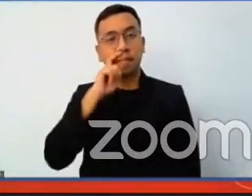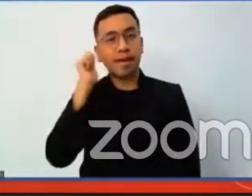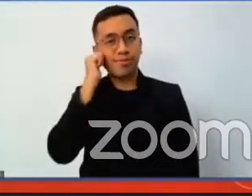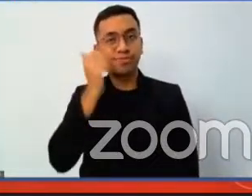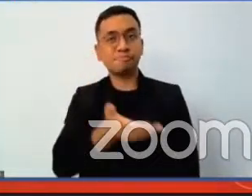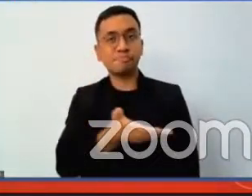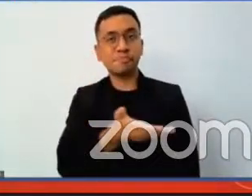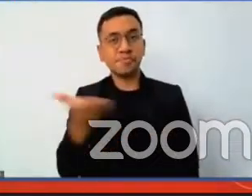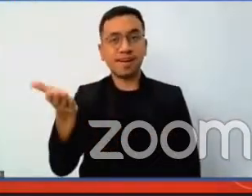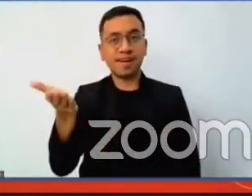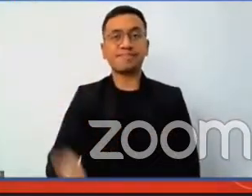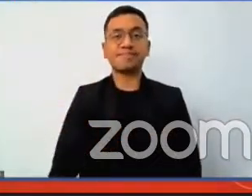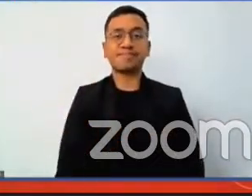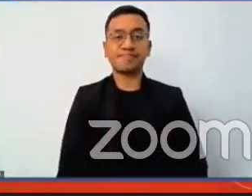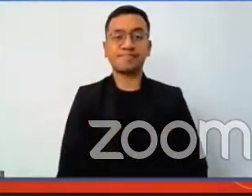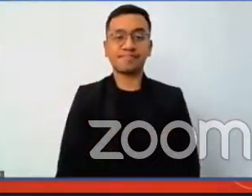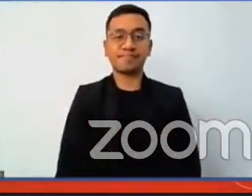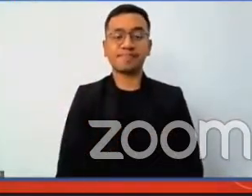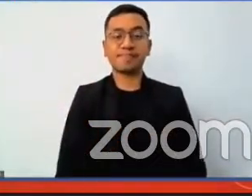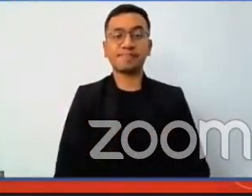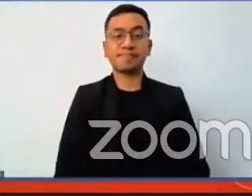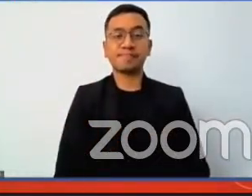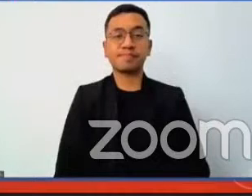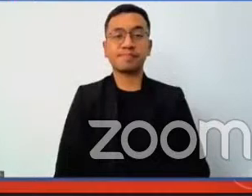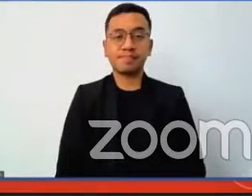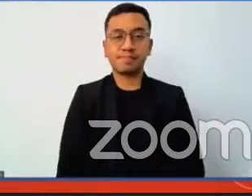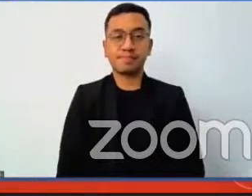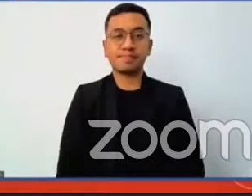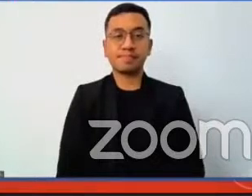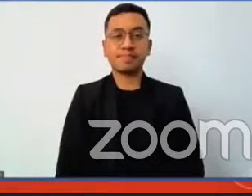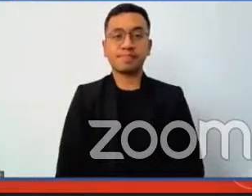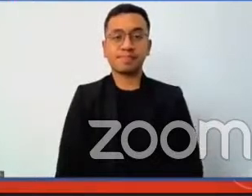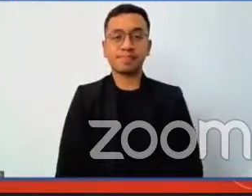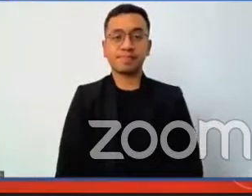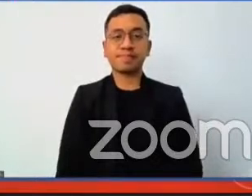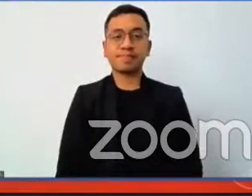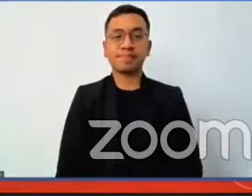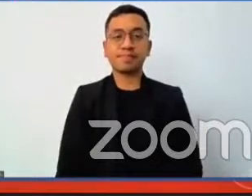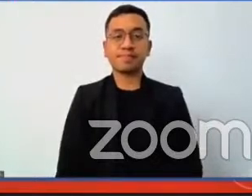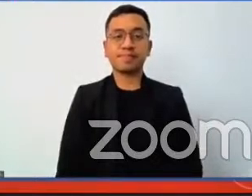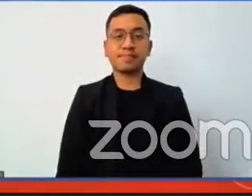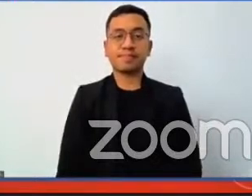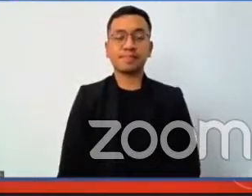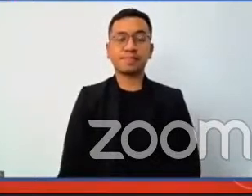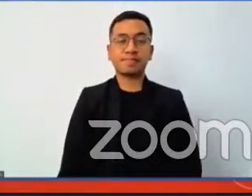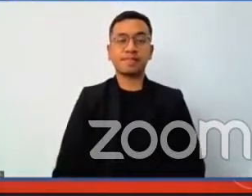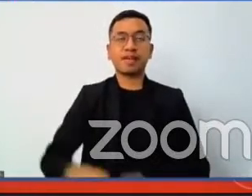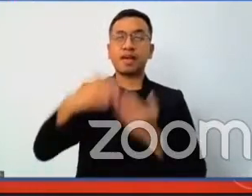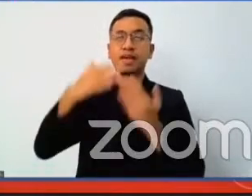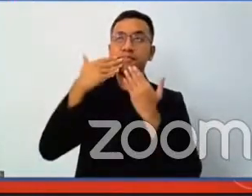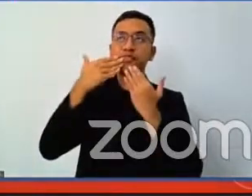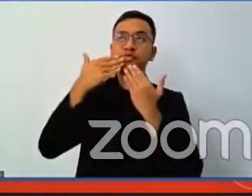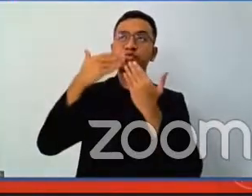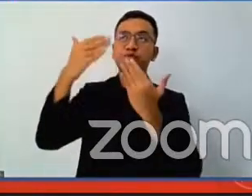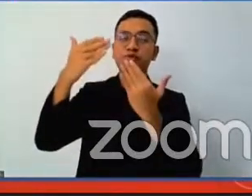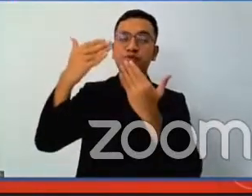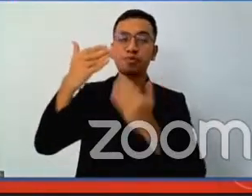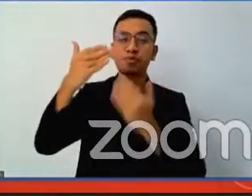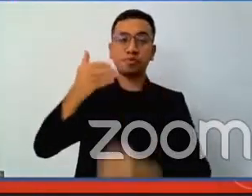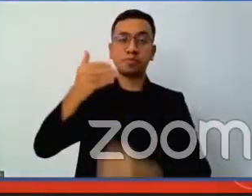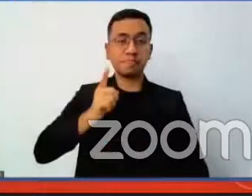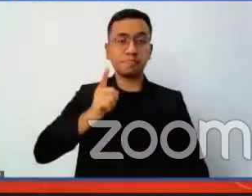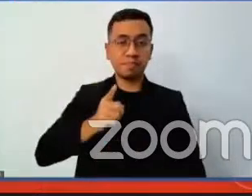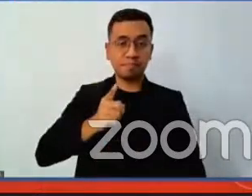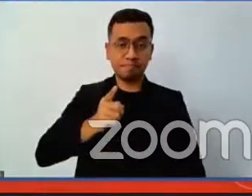marilah kita panjatkan selalu rasa syukur kita, karena kita semua bisa menikmati